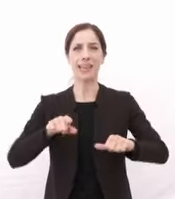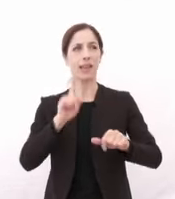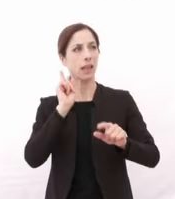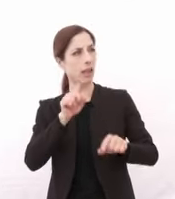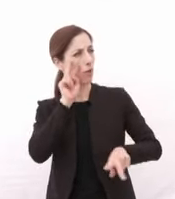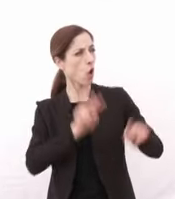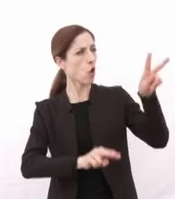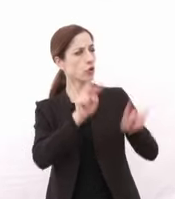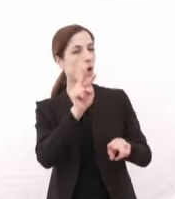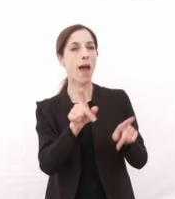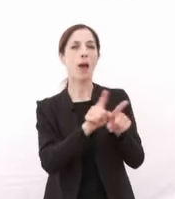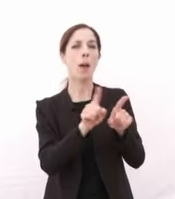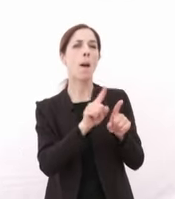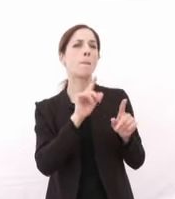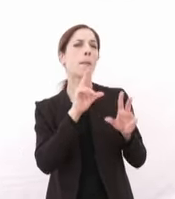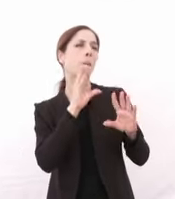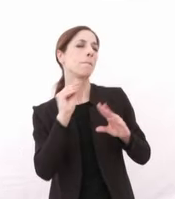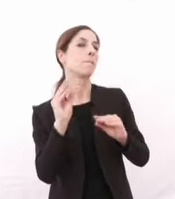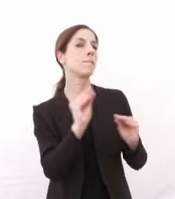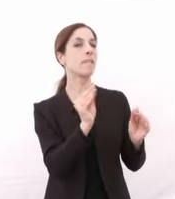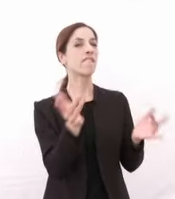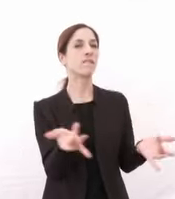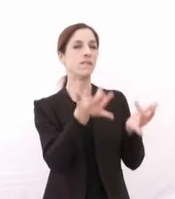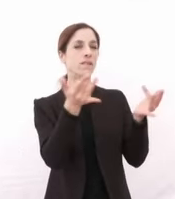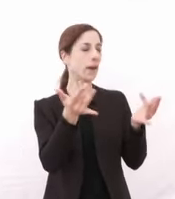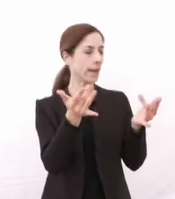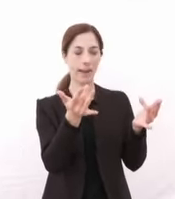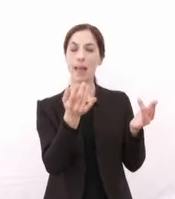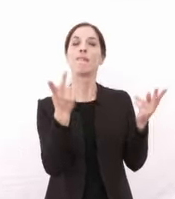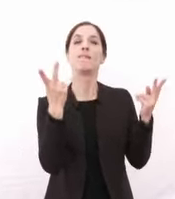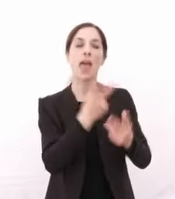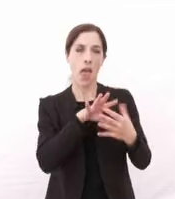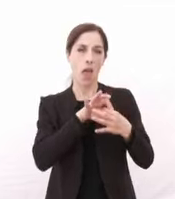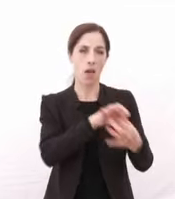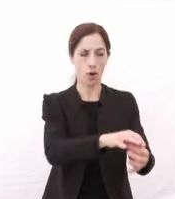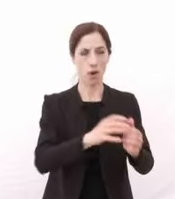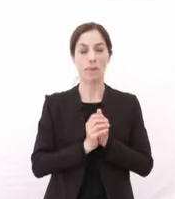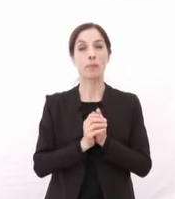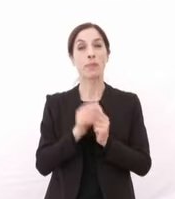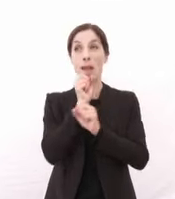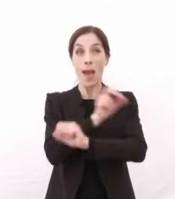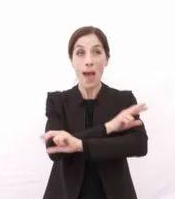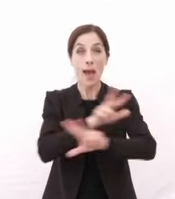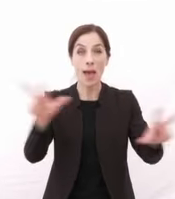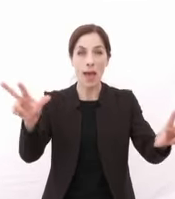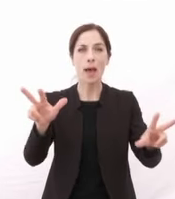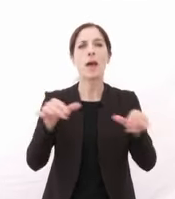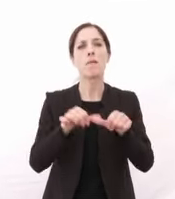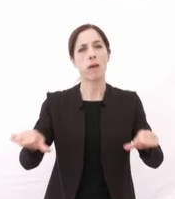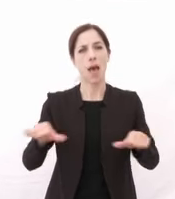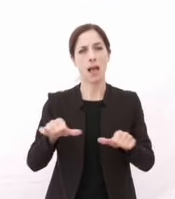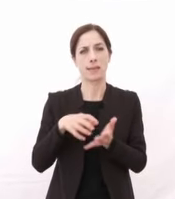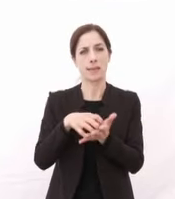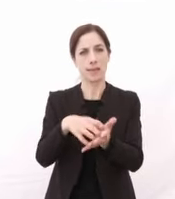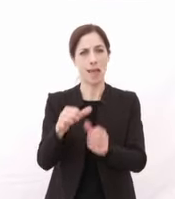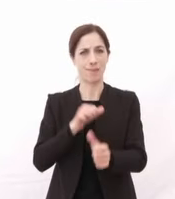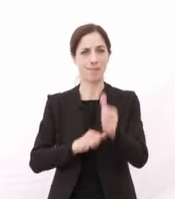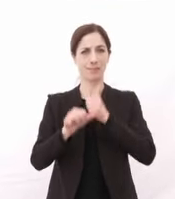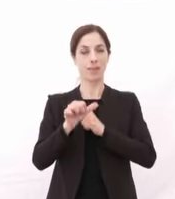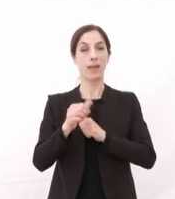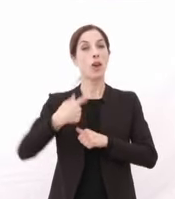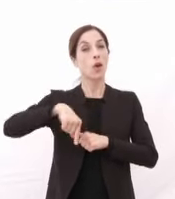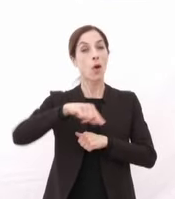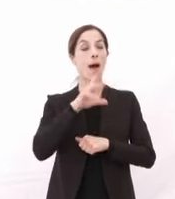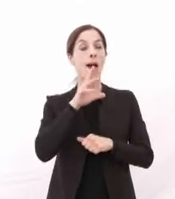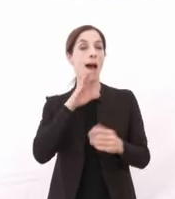siano parole al vento. Un appello che ha una premessa di fondo: noi oggi ci stiamo occupando di mafia e corruzione, che